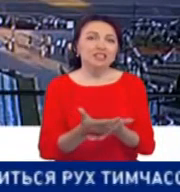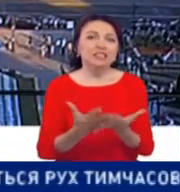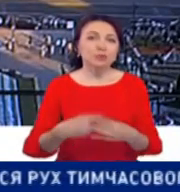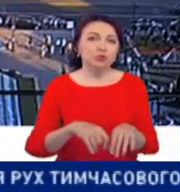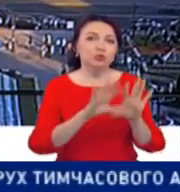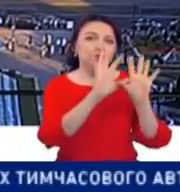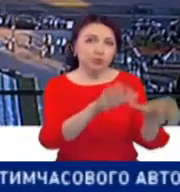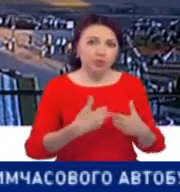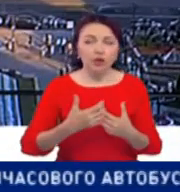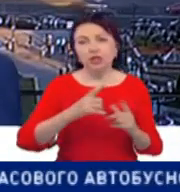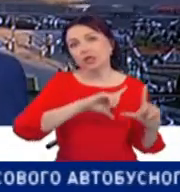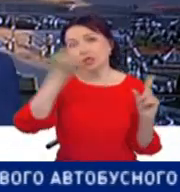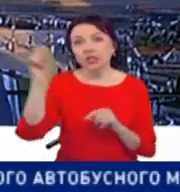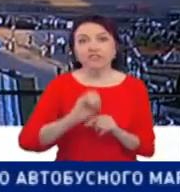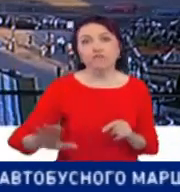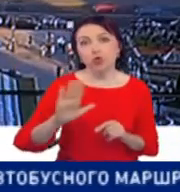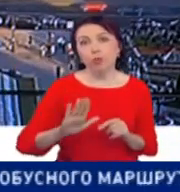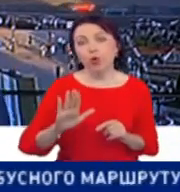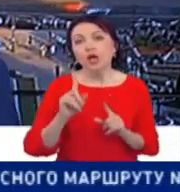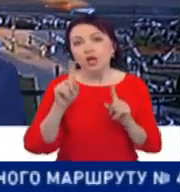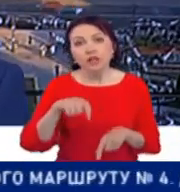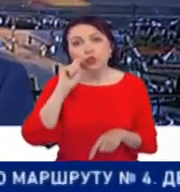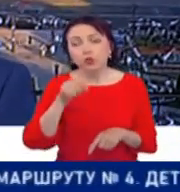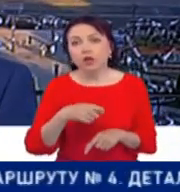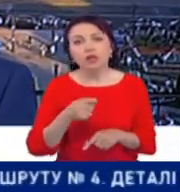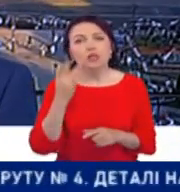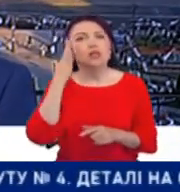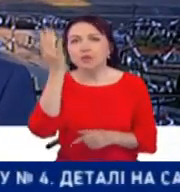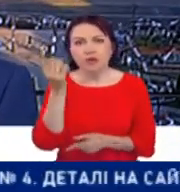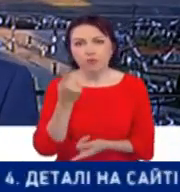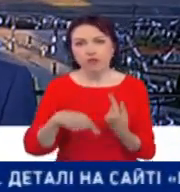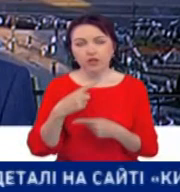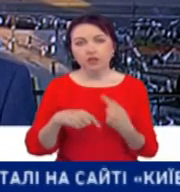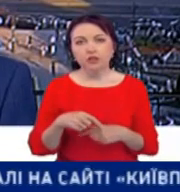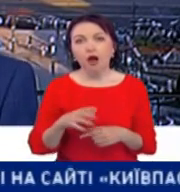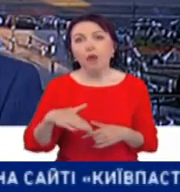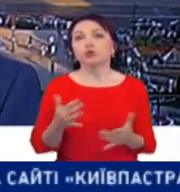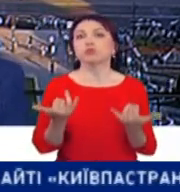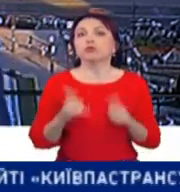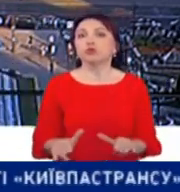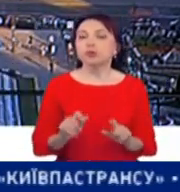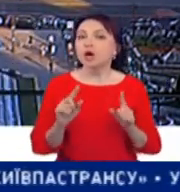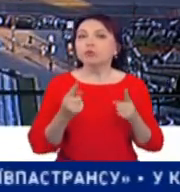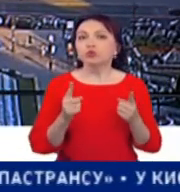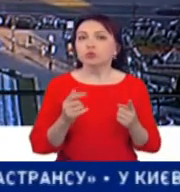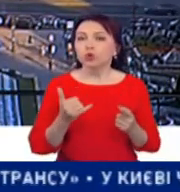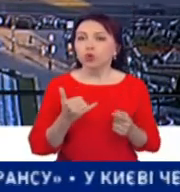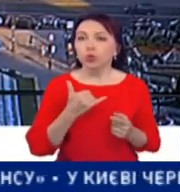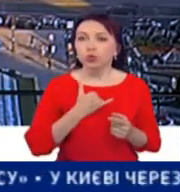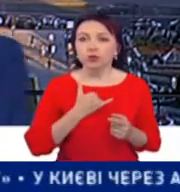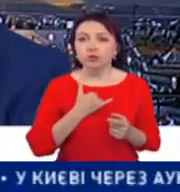кудись в Європу, і навіть в Україну вже і не мріє повертатися. А потім ми дивимося, а чого ж у нас, вибачте на слові,